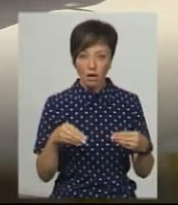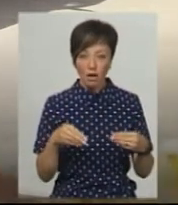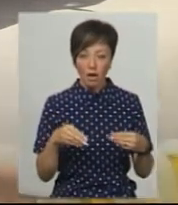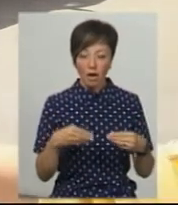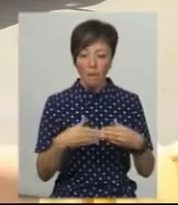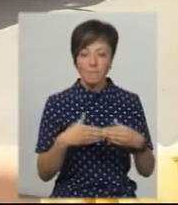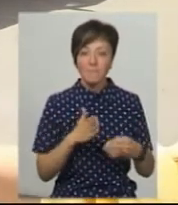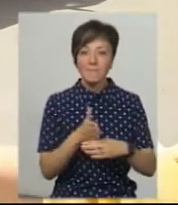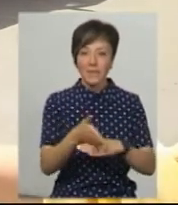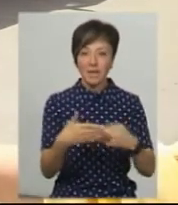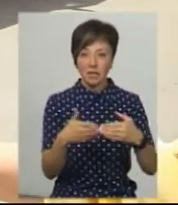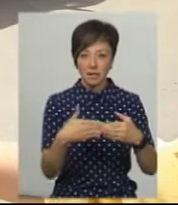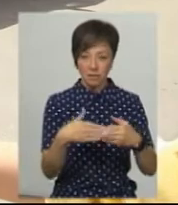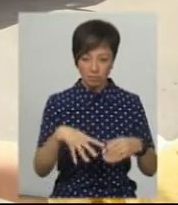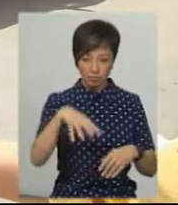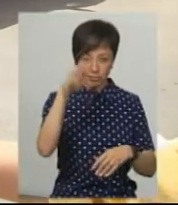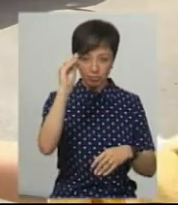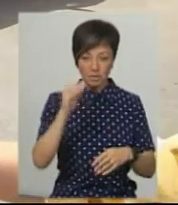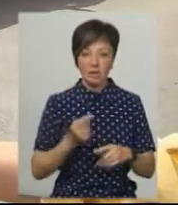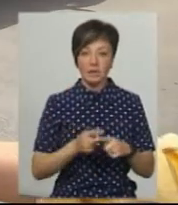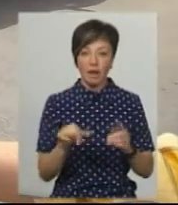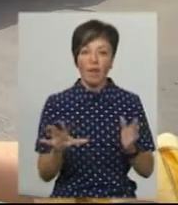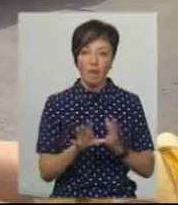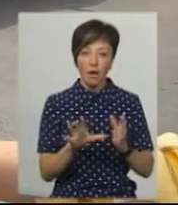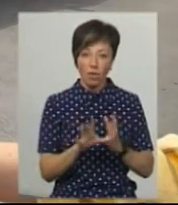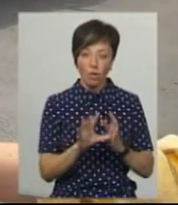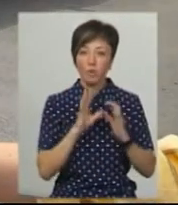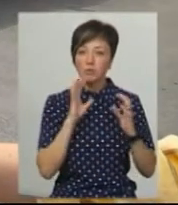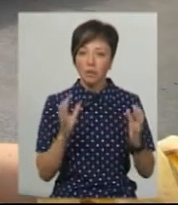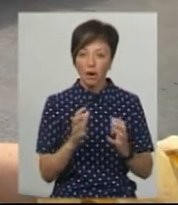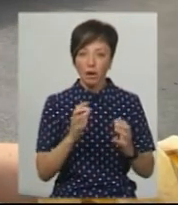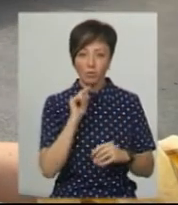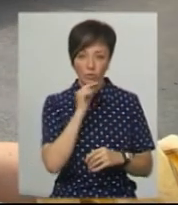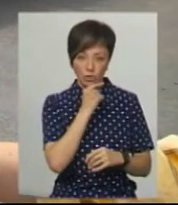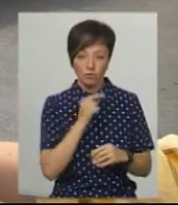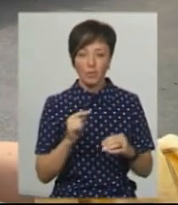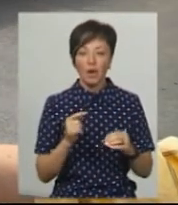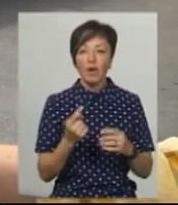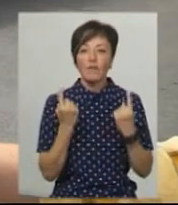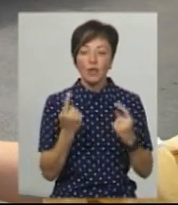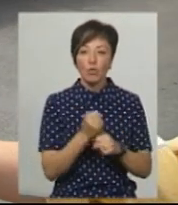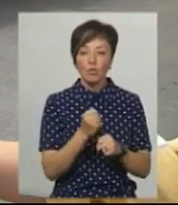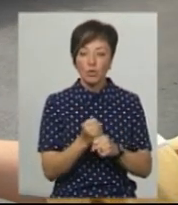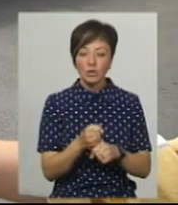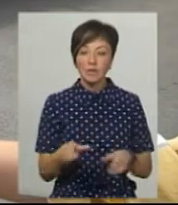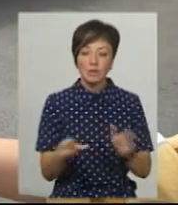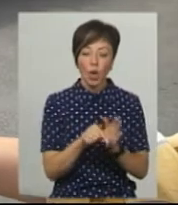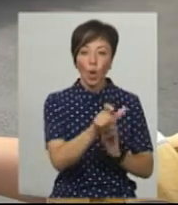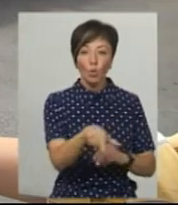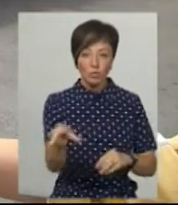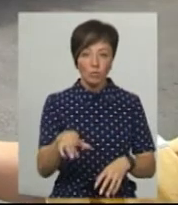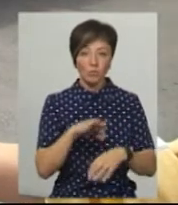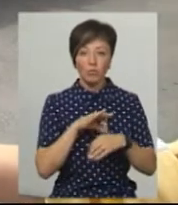є енергозберігаючий такий момент. Потім ми провернули велику роботу з співвласниками для того, щоб